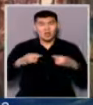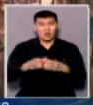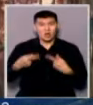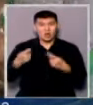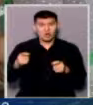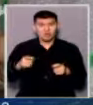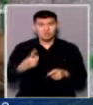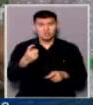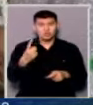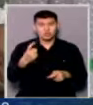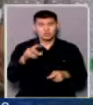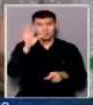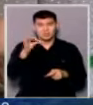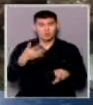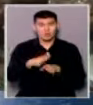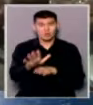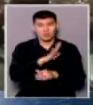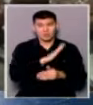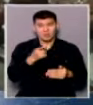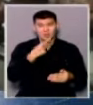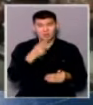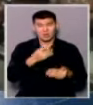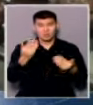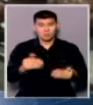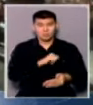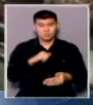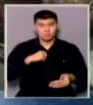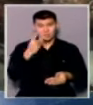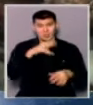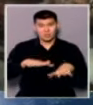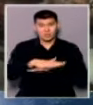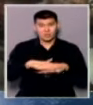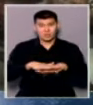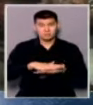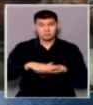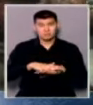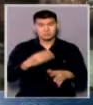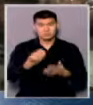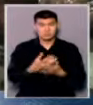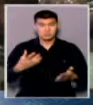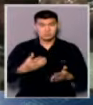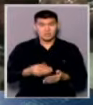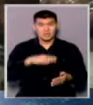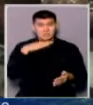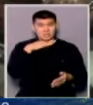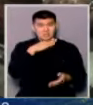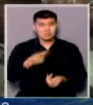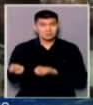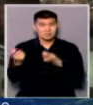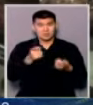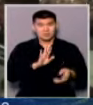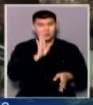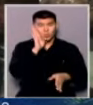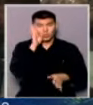өнімін 100% өткізіп болғандар да бар. Өздеріңіз көріп тұрғандай, халықтың сұранысы өте жоғары. Ет қазір келіп жатыр, таңертеңнен